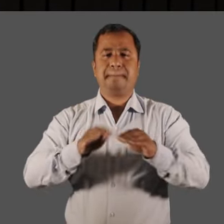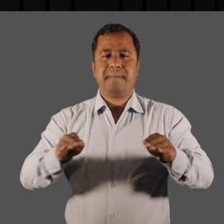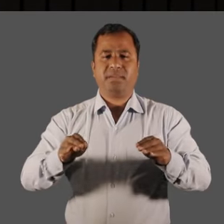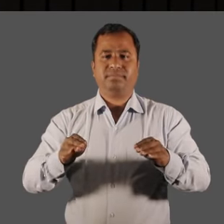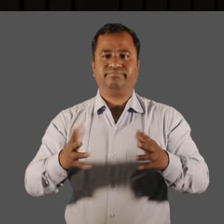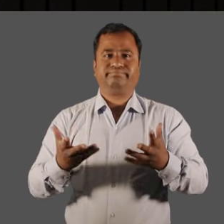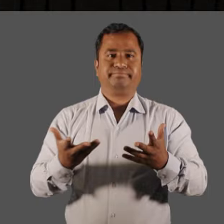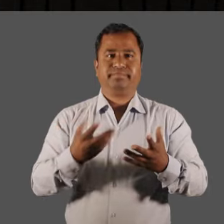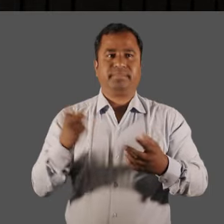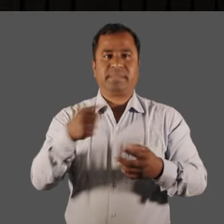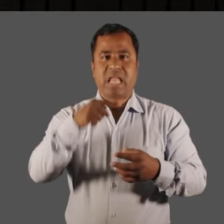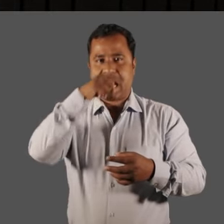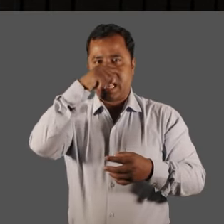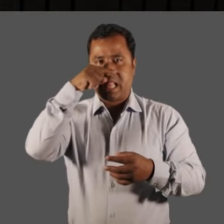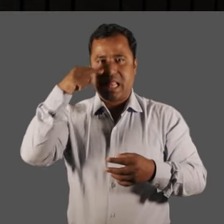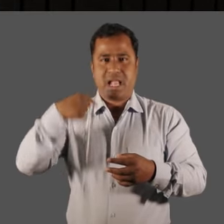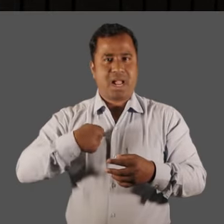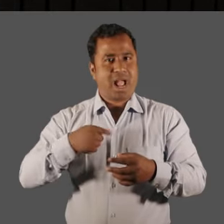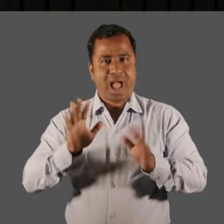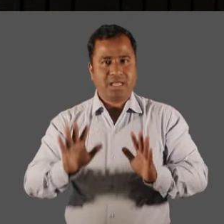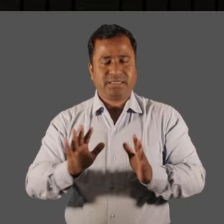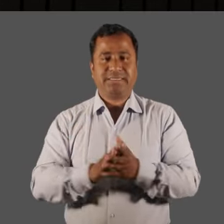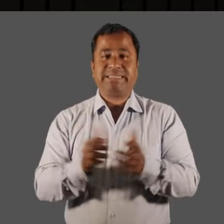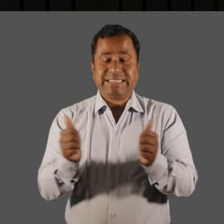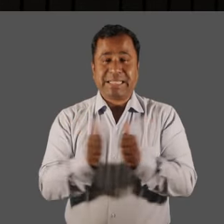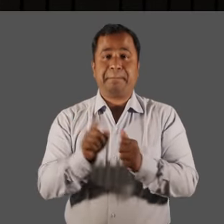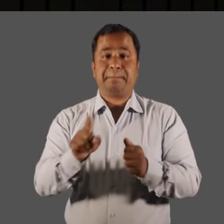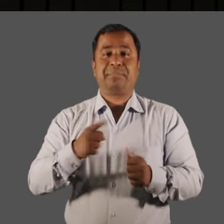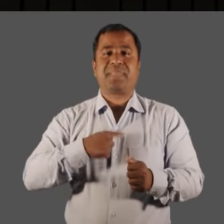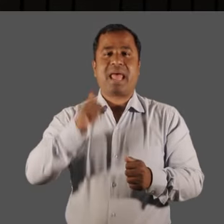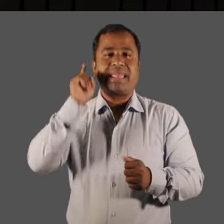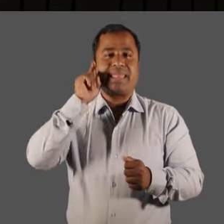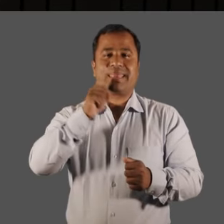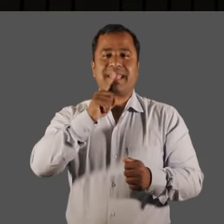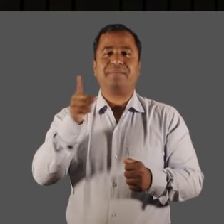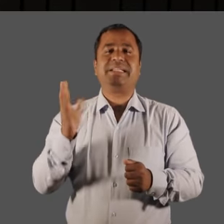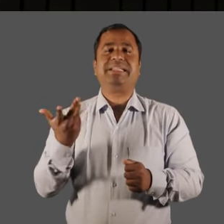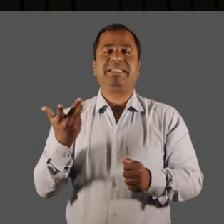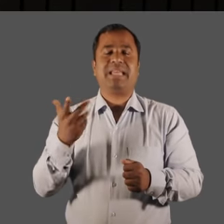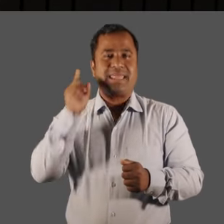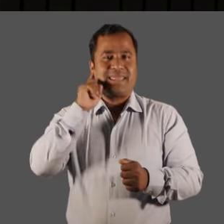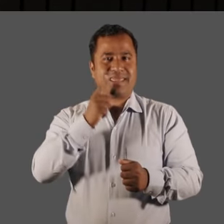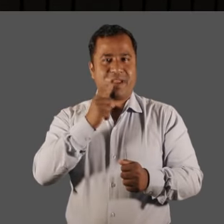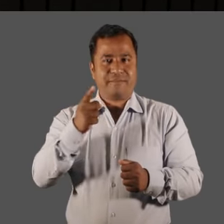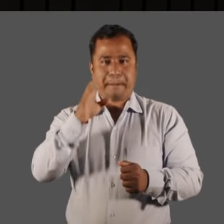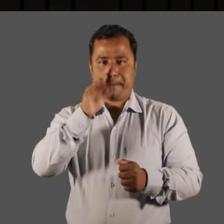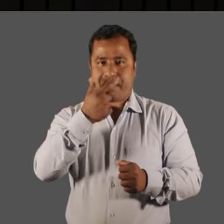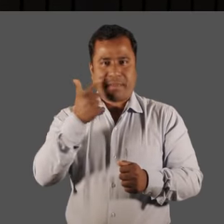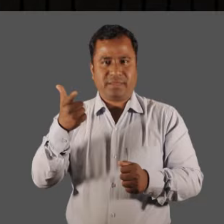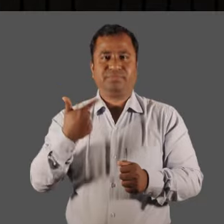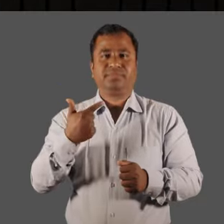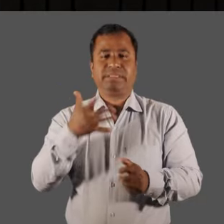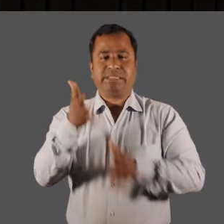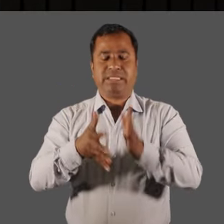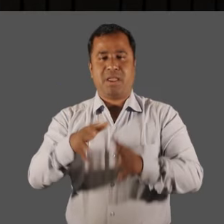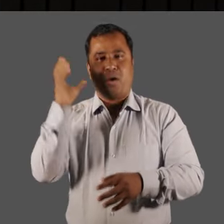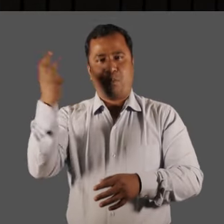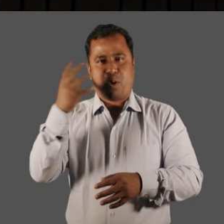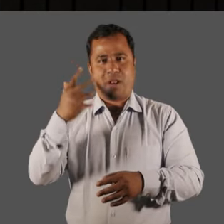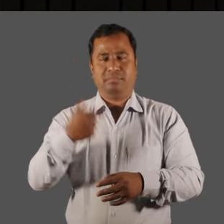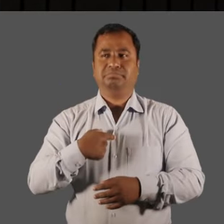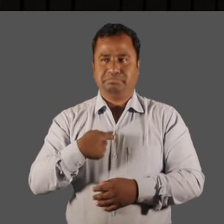খুবই এম্বারেসিং একটা সিচুয়েশন হয়ে যায়। বাট আমার বাবা মা একদম চিপা বকা বলে না, অনেকটা ওরকম সাইনেই আমাকে বকা দিয়েছে,